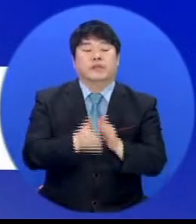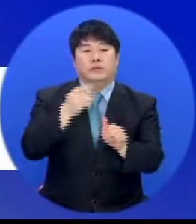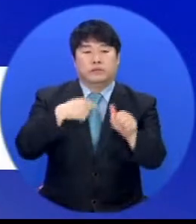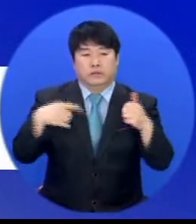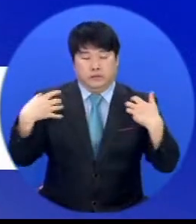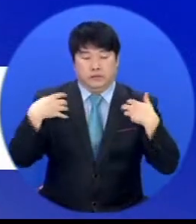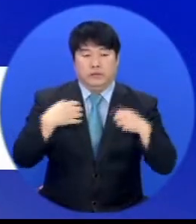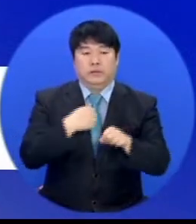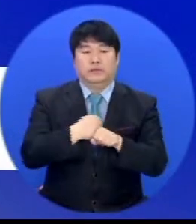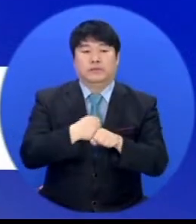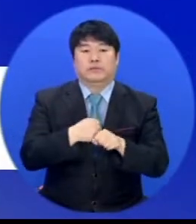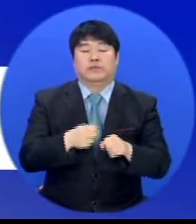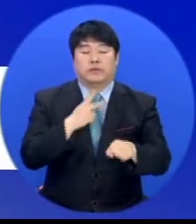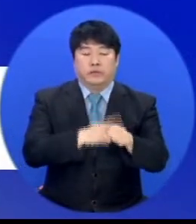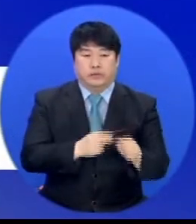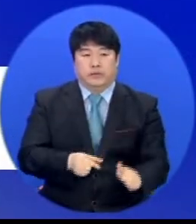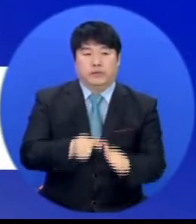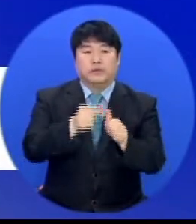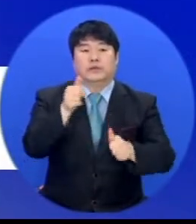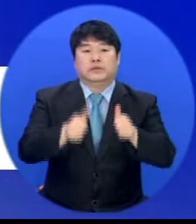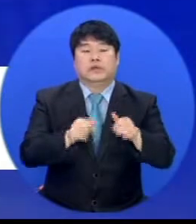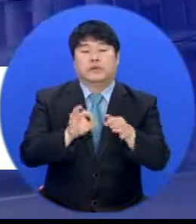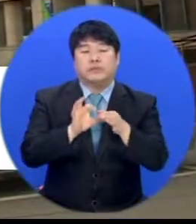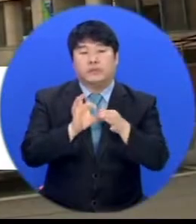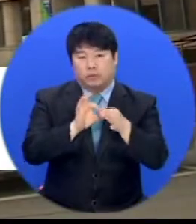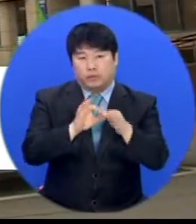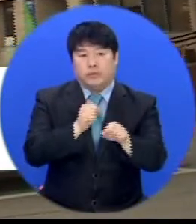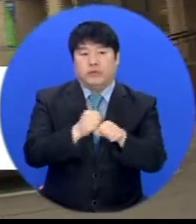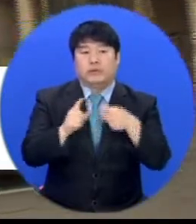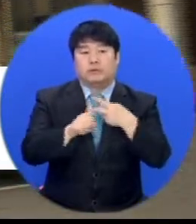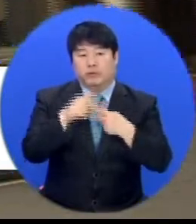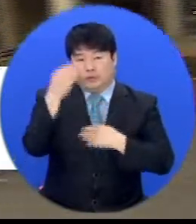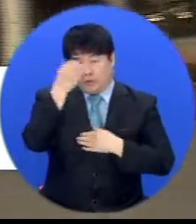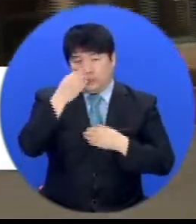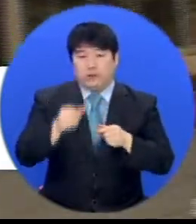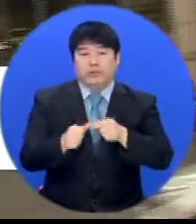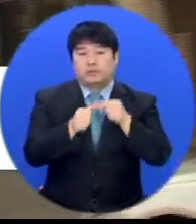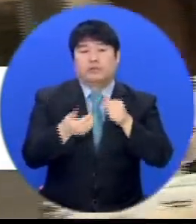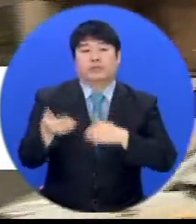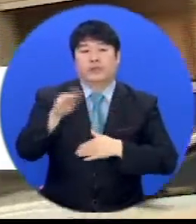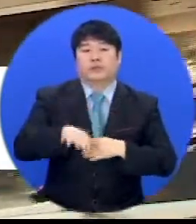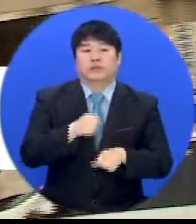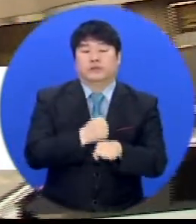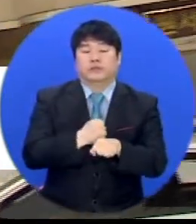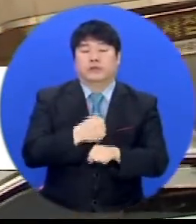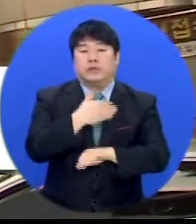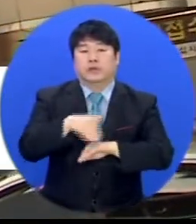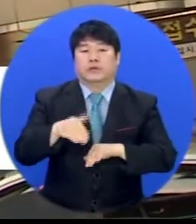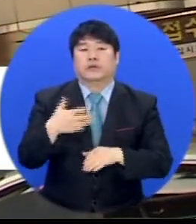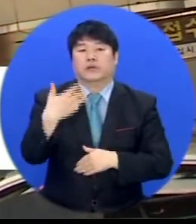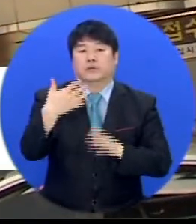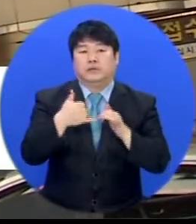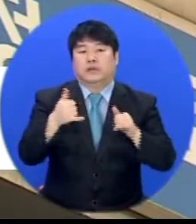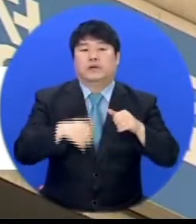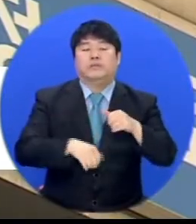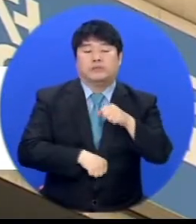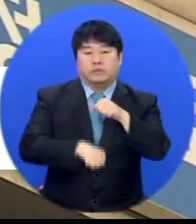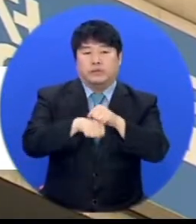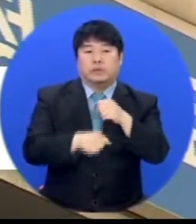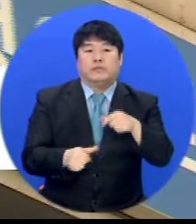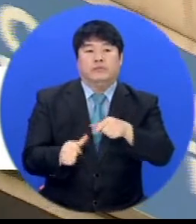광주시 교육청이 임용시험을 통해 중등교사를 선발했지만 당초 계획된 인원에서 8명은 충원하지